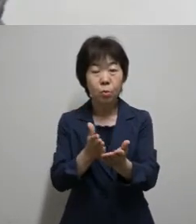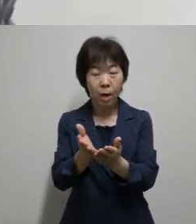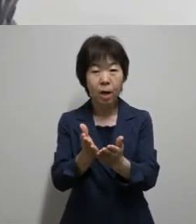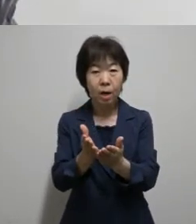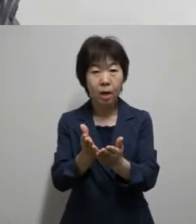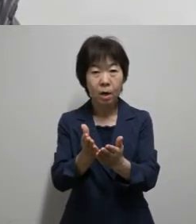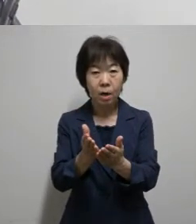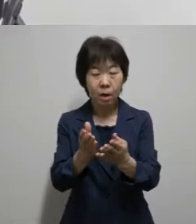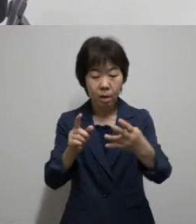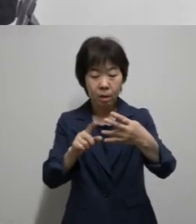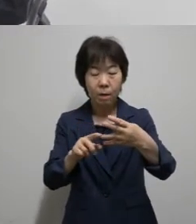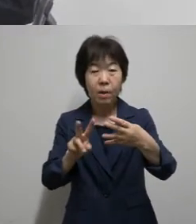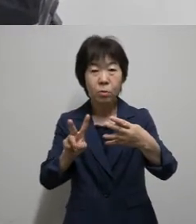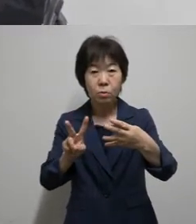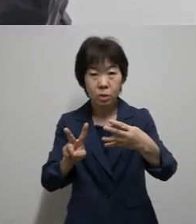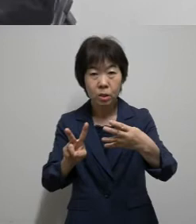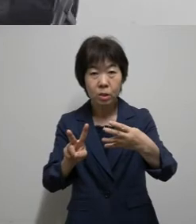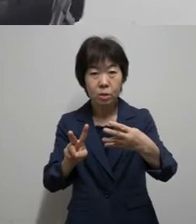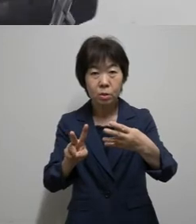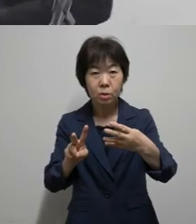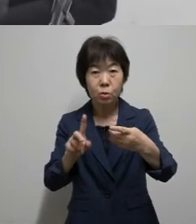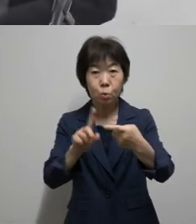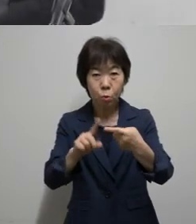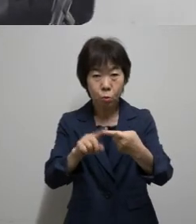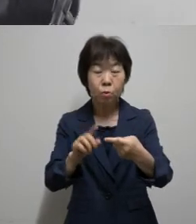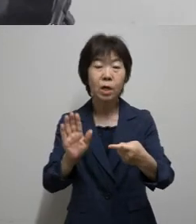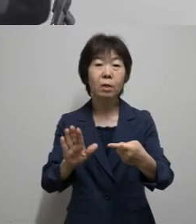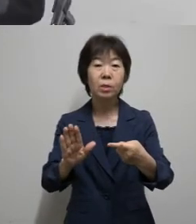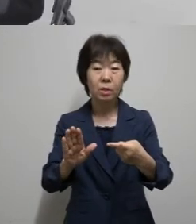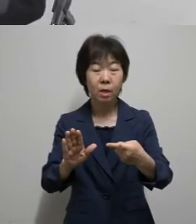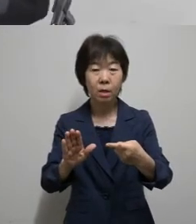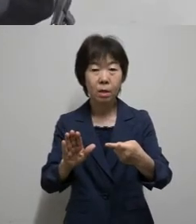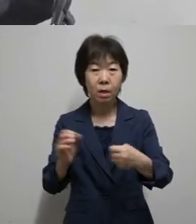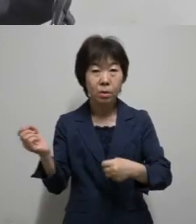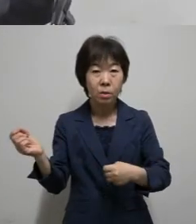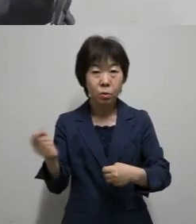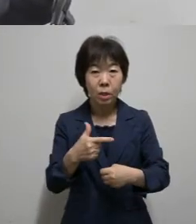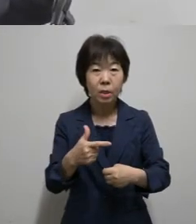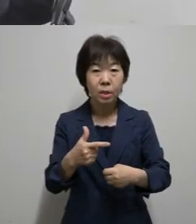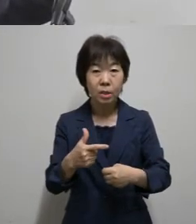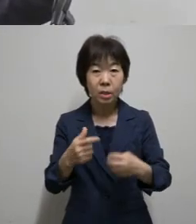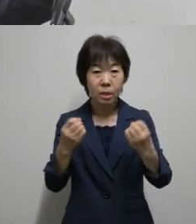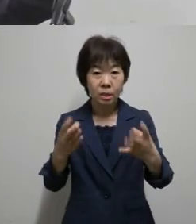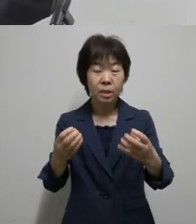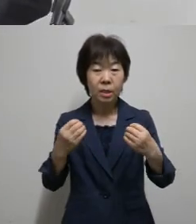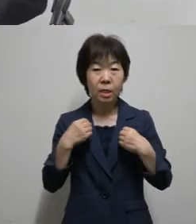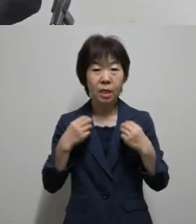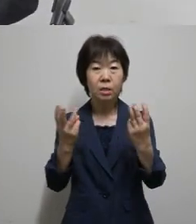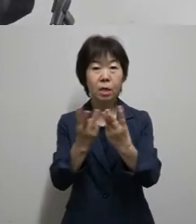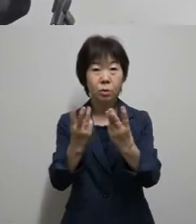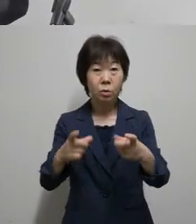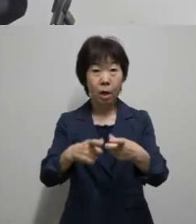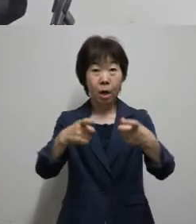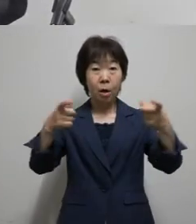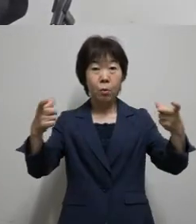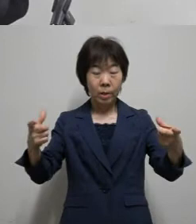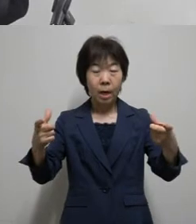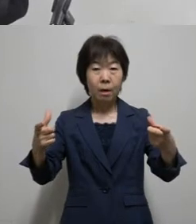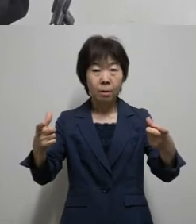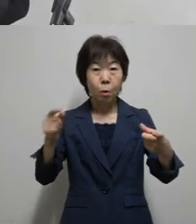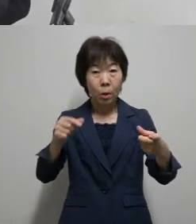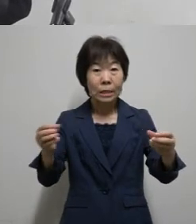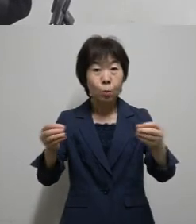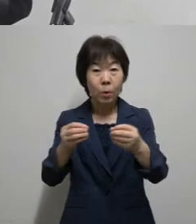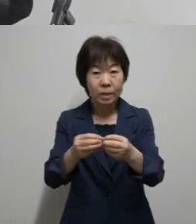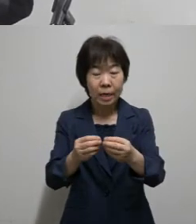2相当と言えるところでありましたが急激に新規陽性者数が増えそれに伴い入院さ